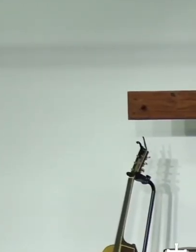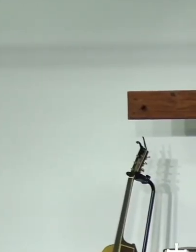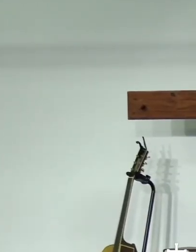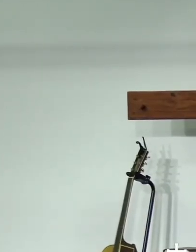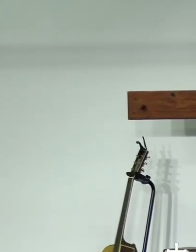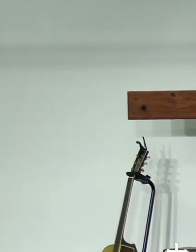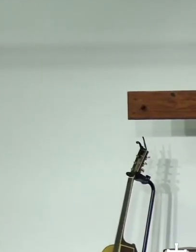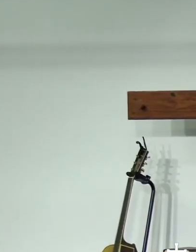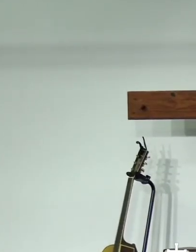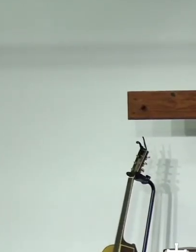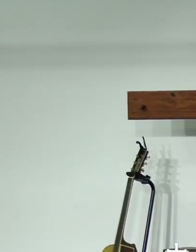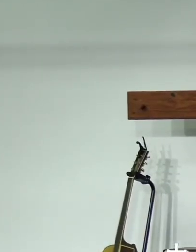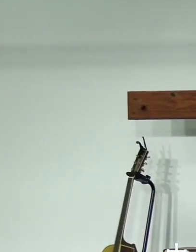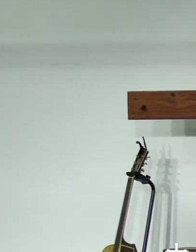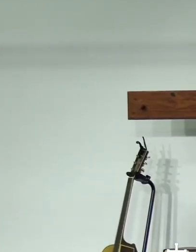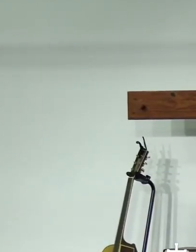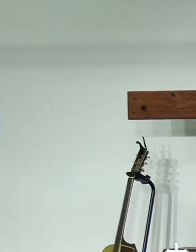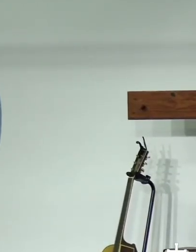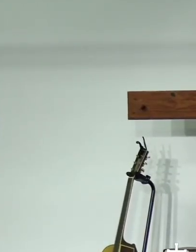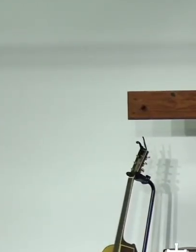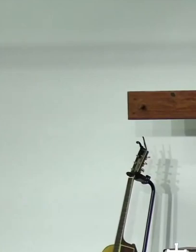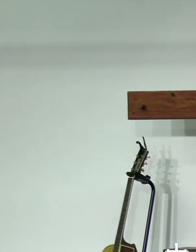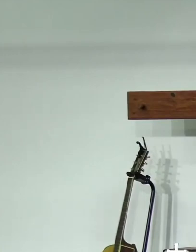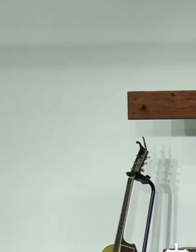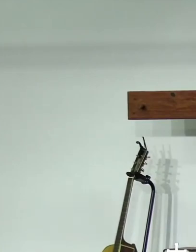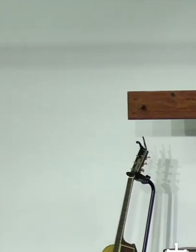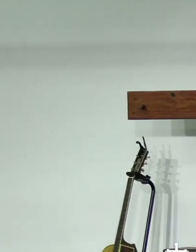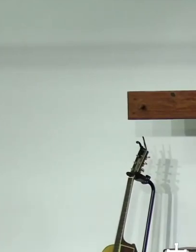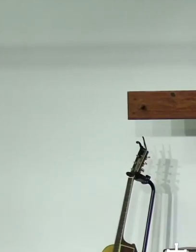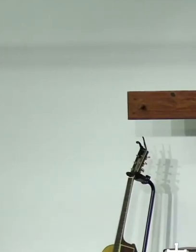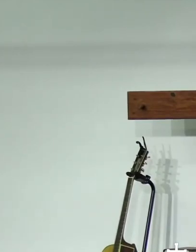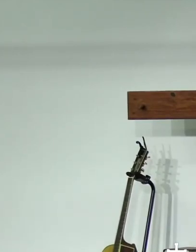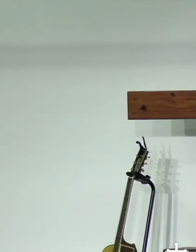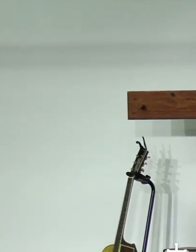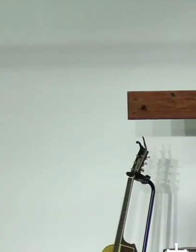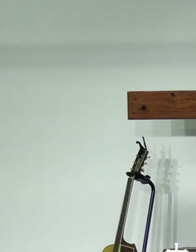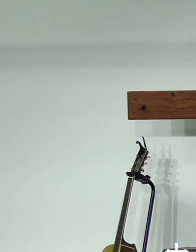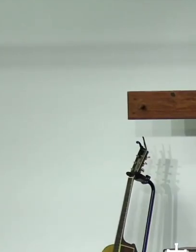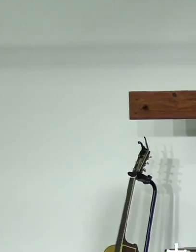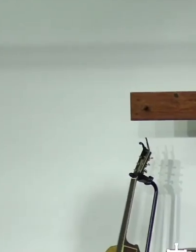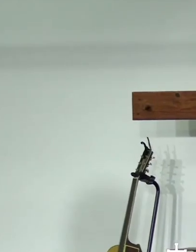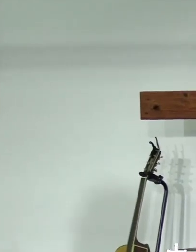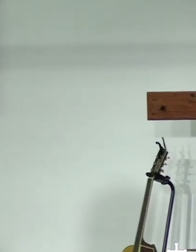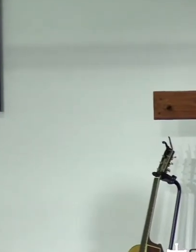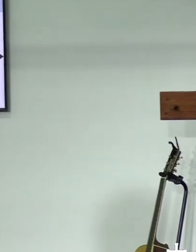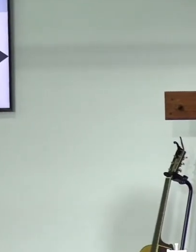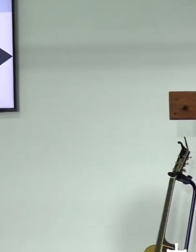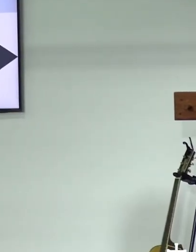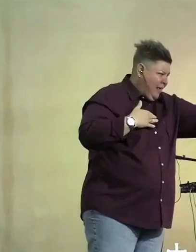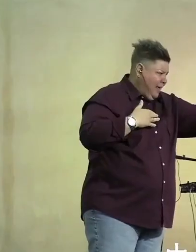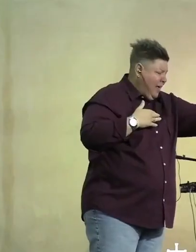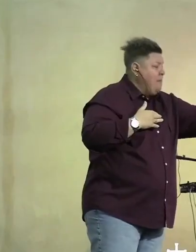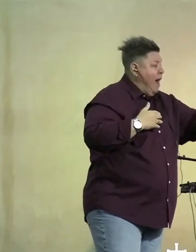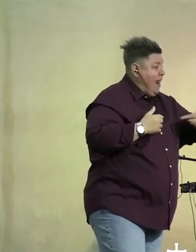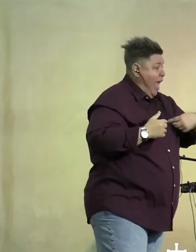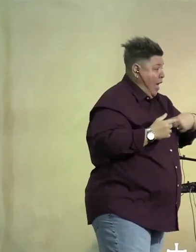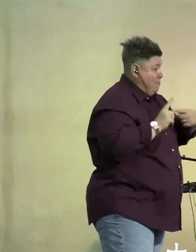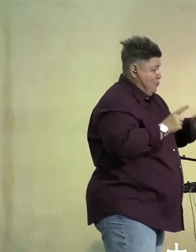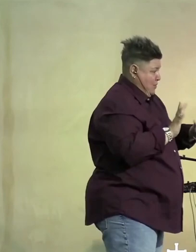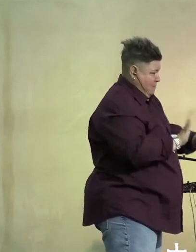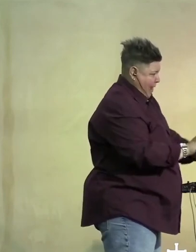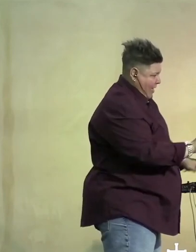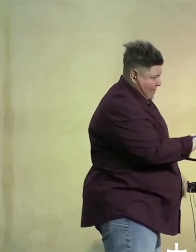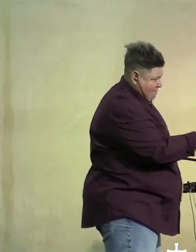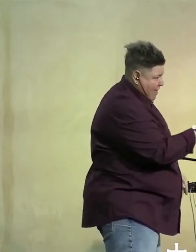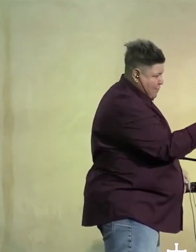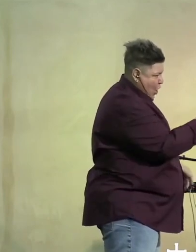die Here verwag van my om selfs teenoor mense wat ek nie van hou nie, selfs mense wat my dalk te na kom, mense wat op my neerkyk,